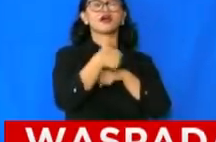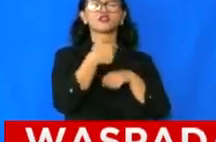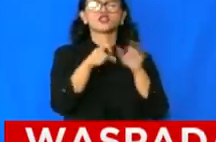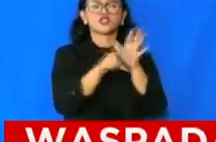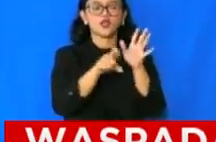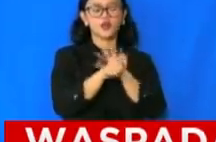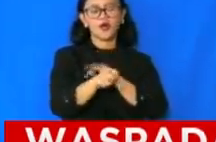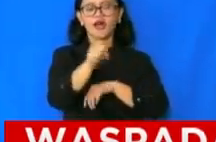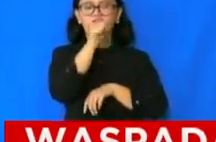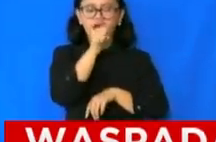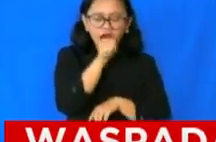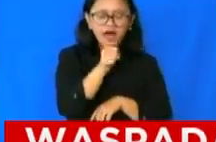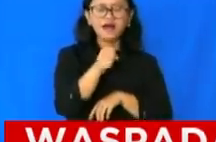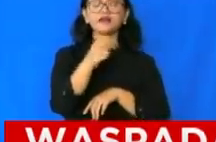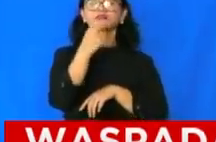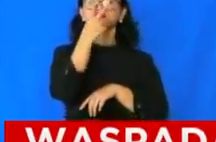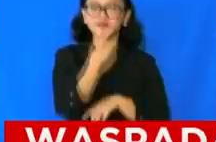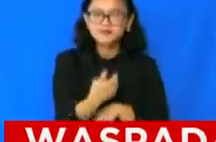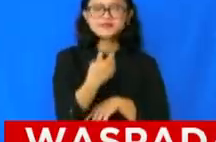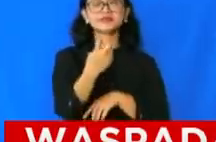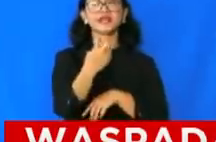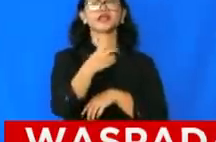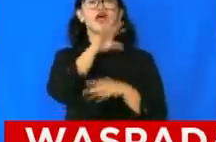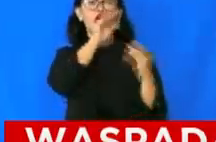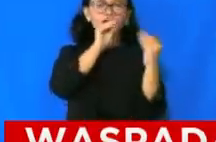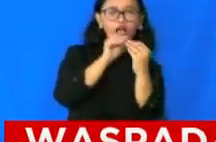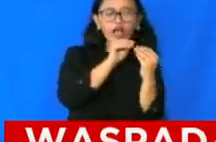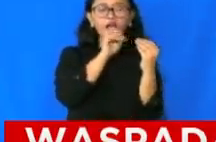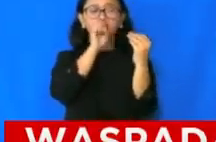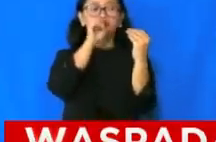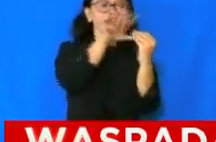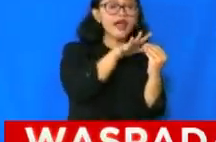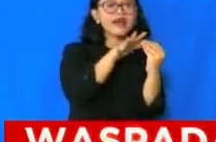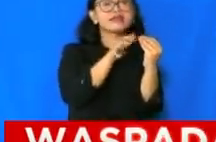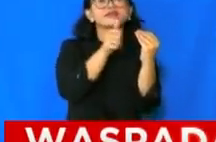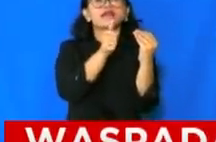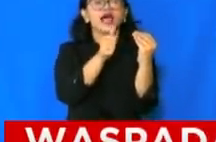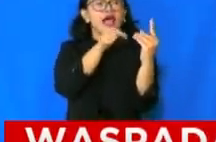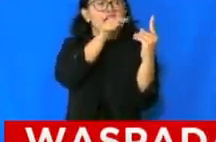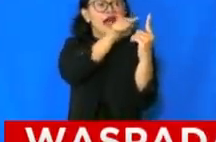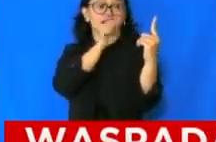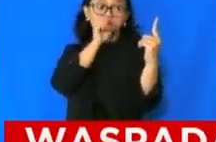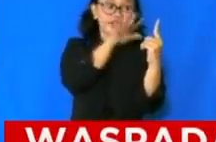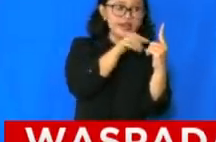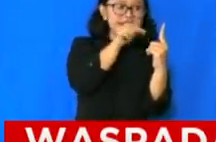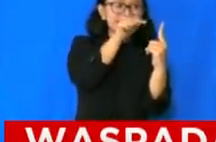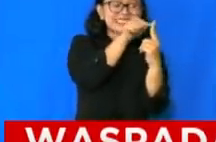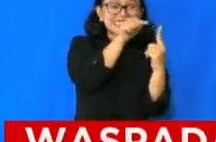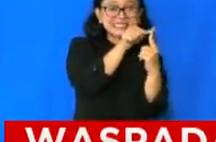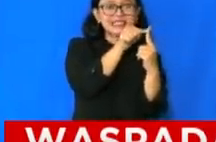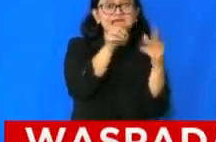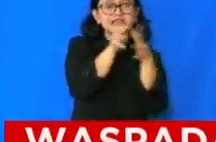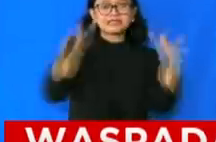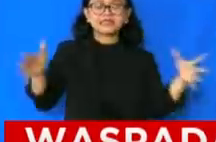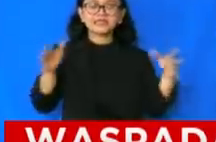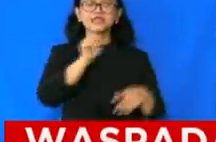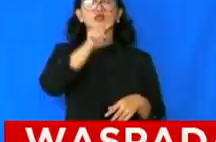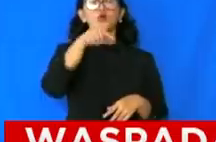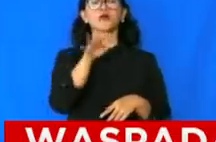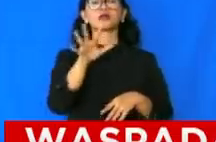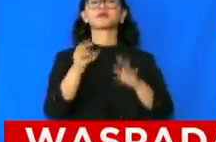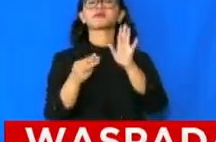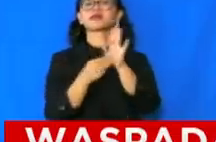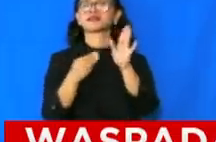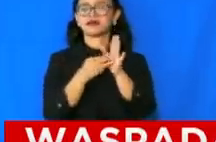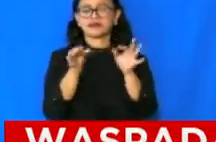batuk pada saat dia bersin pada saat dia berbicara ke sekitar itu bisa menjangkau jarak sampai satu setengah meter lah